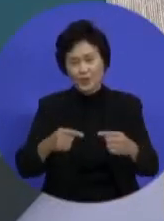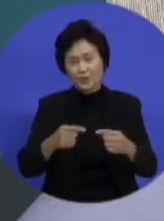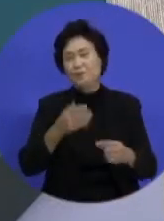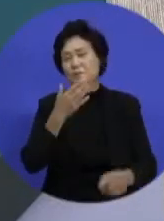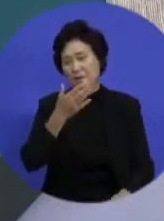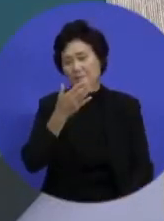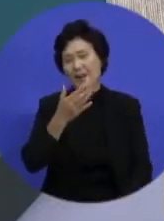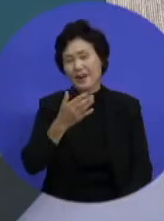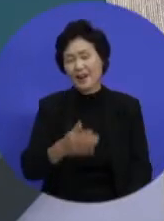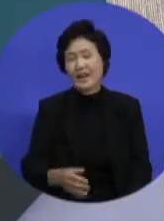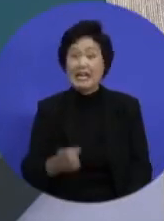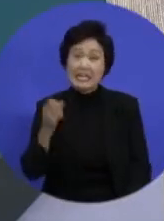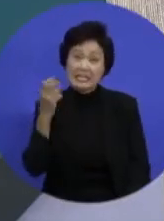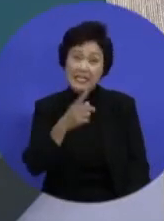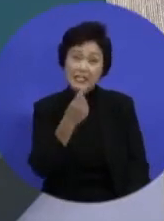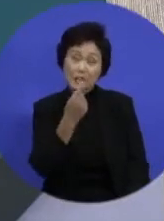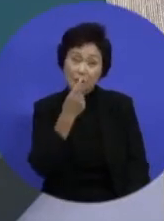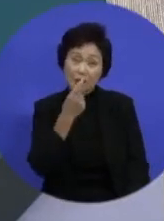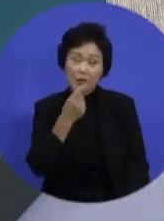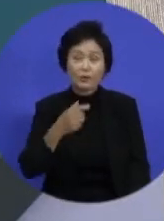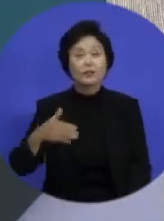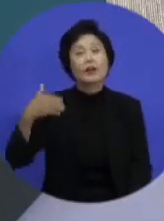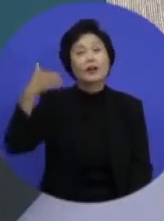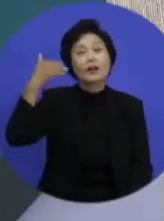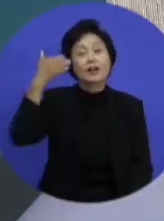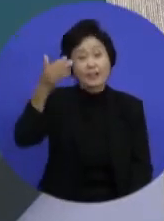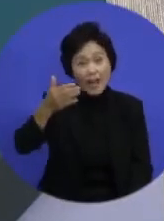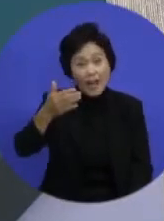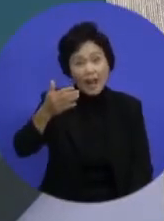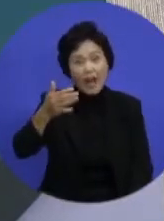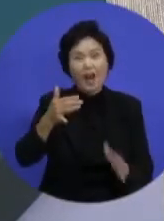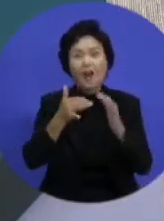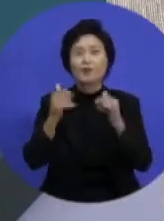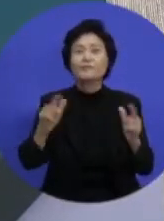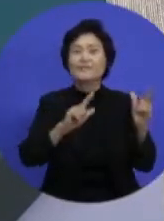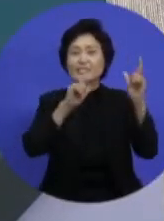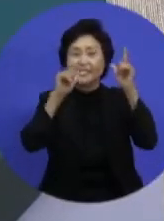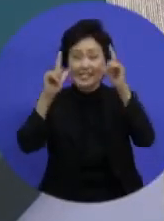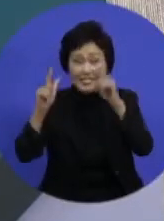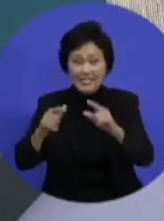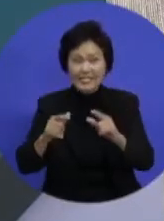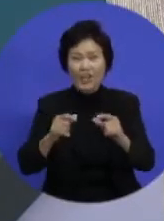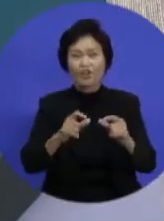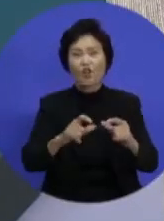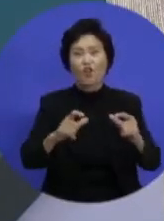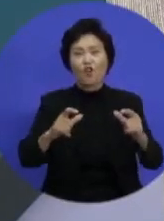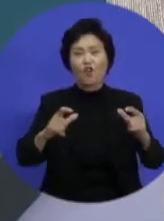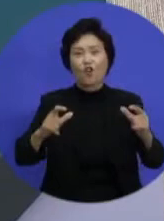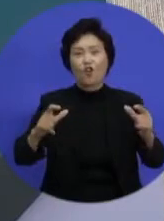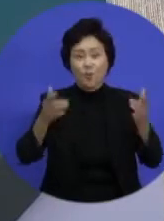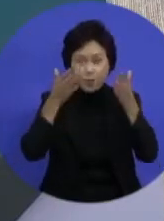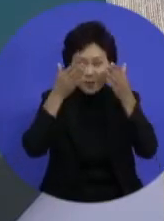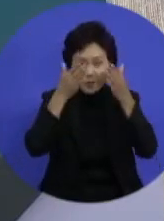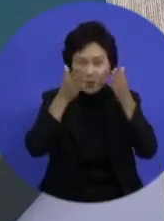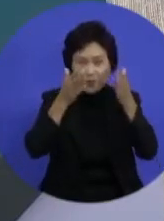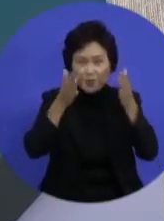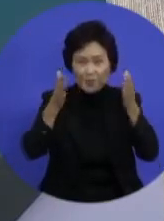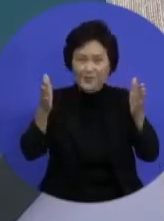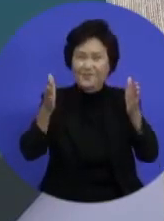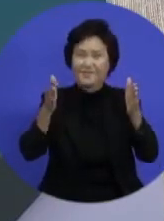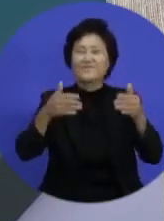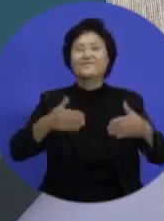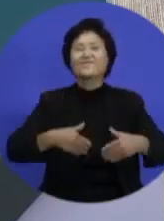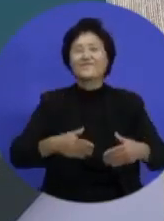조율해가지고 이제 또 다시 배워서 그 다음 인생에 좀 확장시키고 예. 변화를 주는 그래서. 혁신할 수 나는, 있는 나는 이제